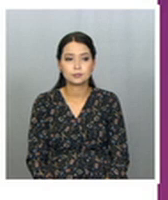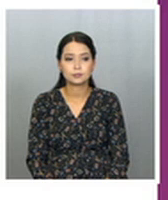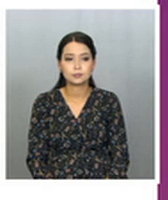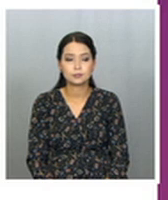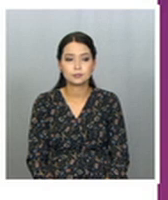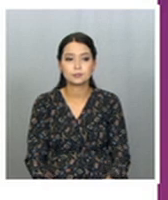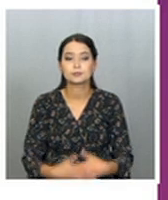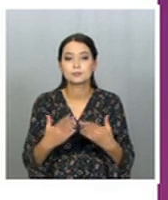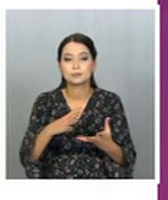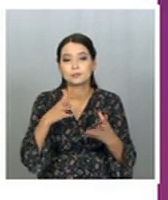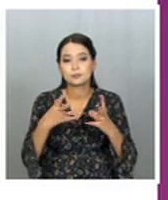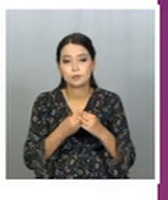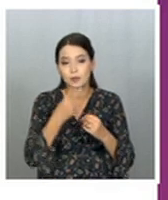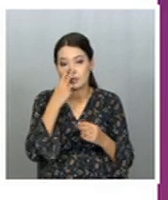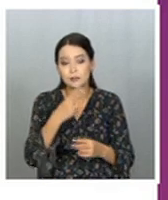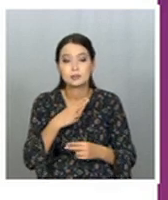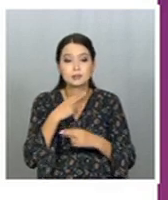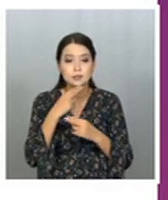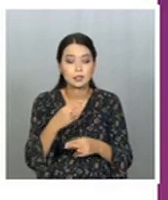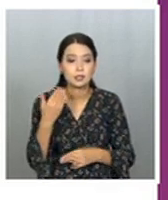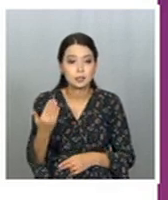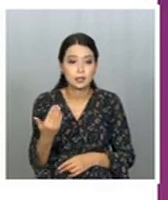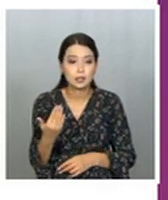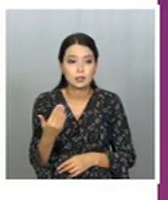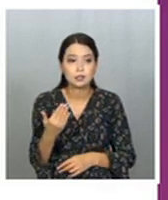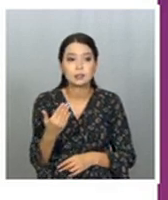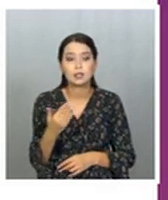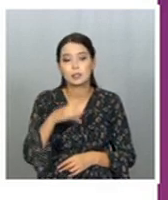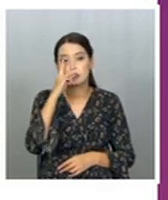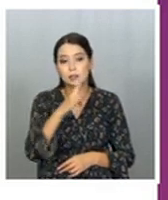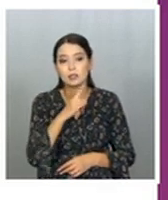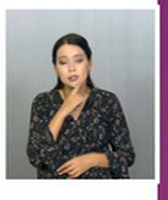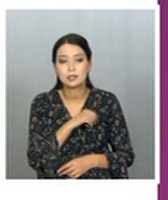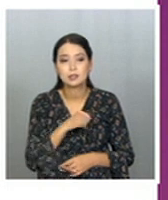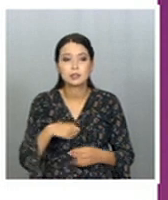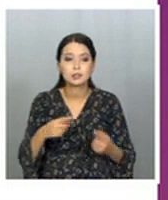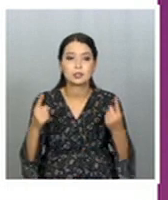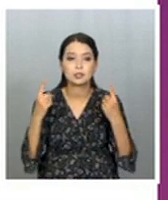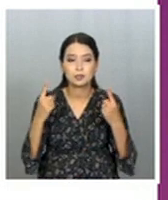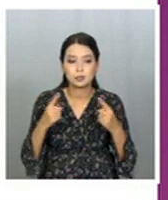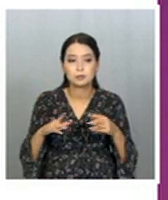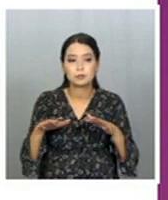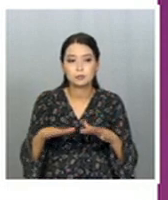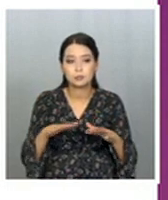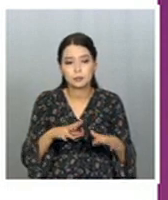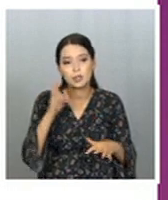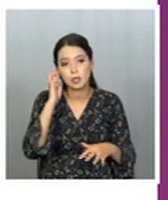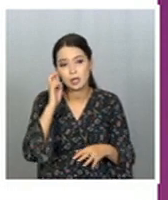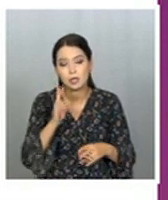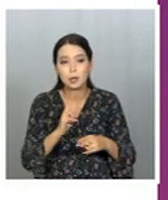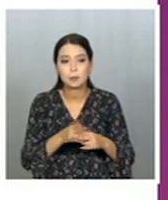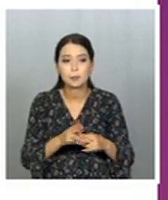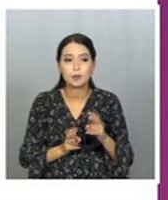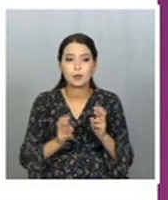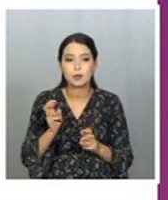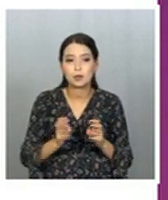Енді жалпы металлургия комбинаттарына тоқталып кететін болсақ, Қазақстандағы ең ірі толық циклды қара металлургия комбинаты